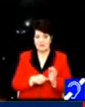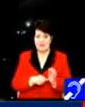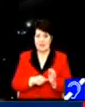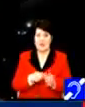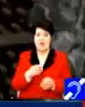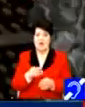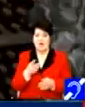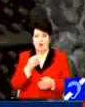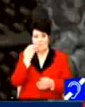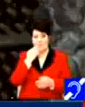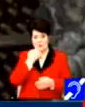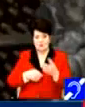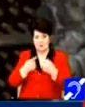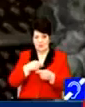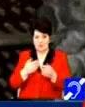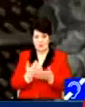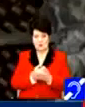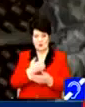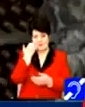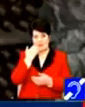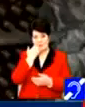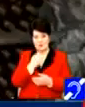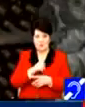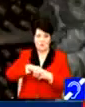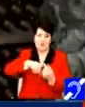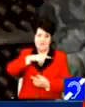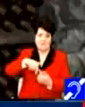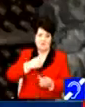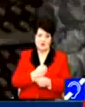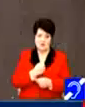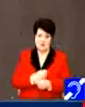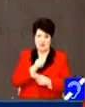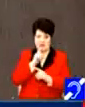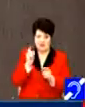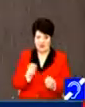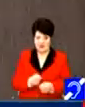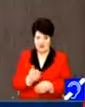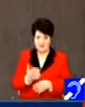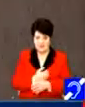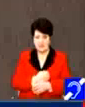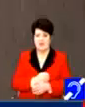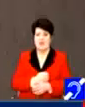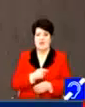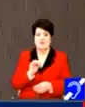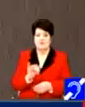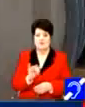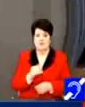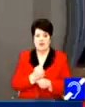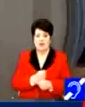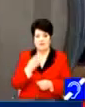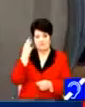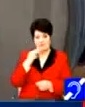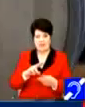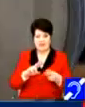decis să îmbine tradiția familiei și numele strămoșului său într-o afacere. Grație unor granturi a mărit plantațiile, a diversificat soiurile și a